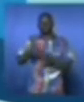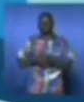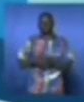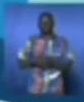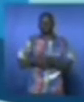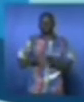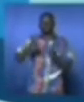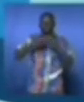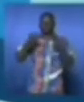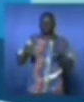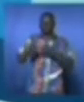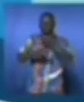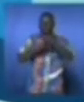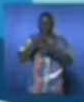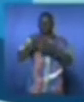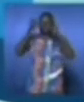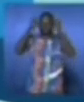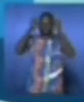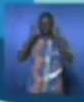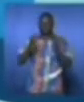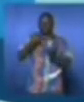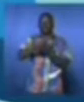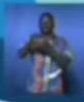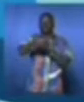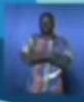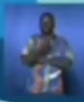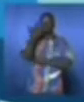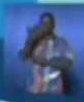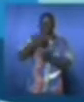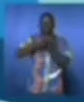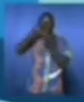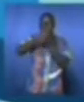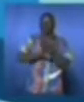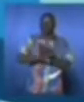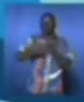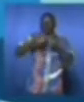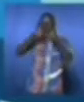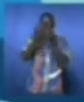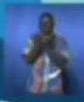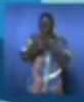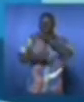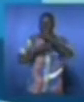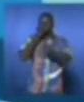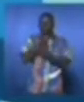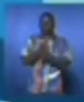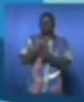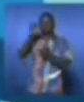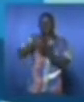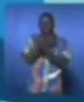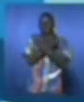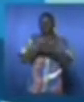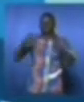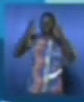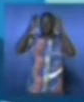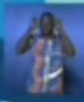La journée mondiale de l'enseignant, c'est ce jour 5 octobre. La communauté internationale célèbre cette année la liberté d'enseigner. Au